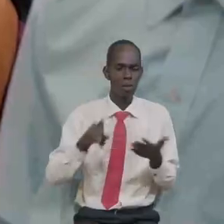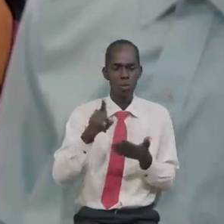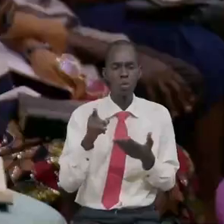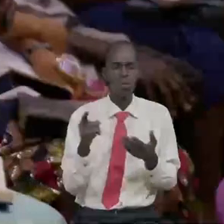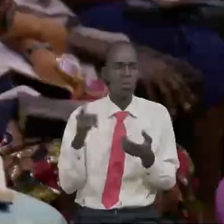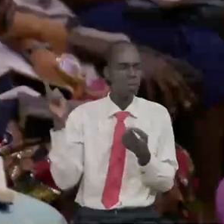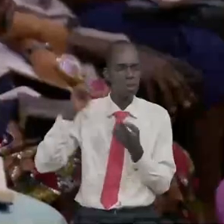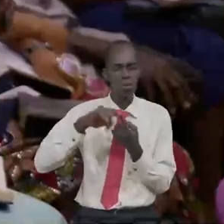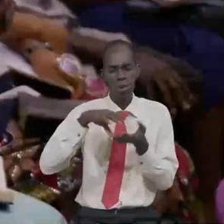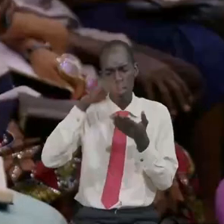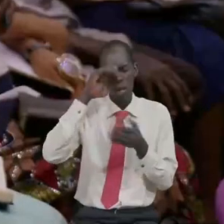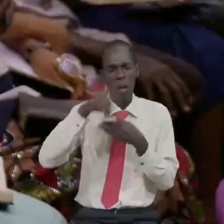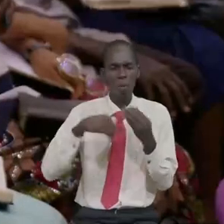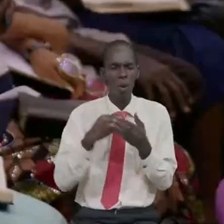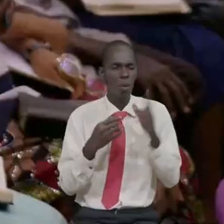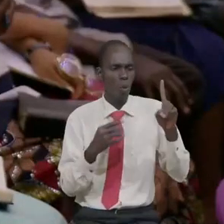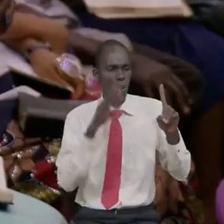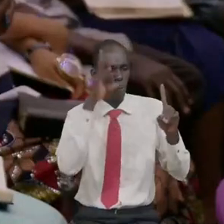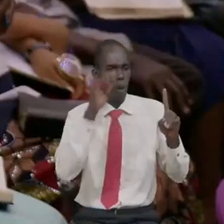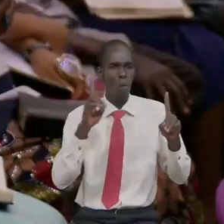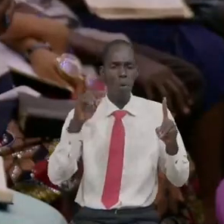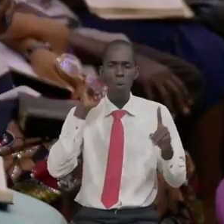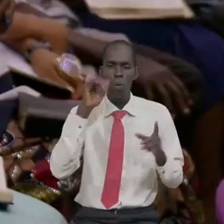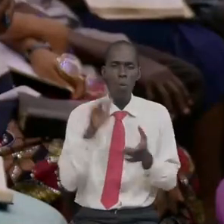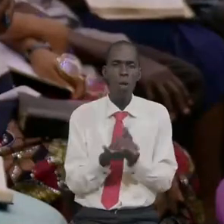femme, demeure dans ce que tu as appris.